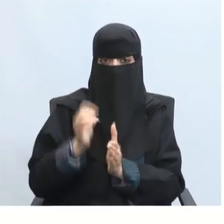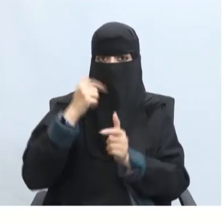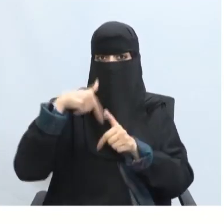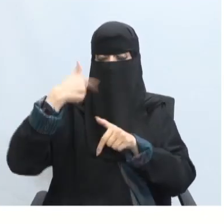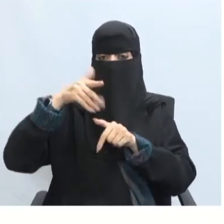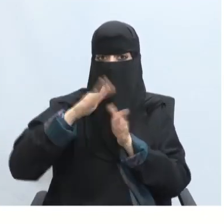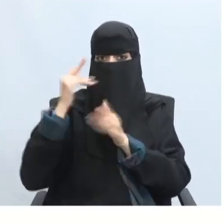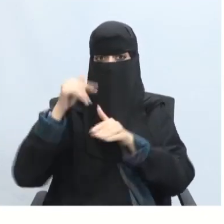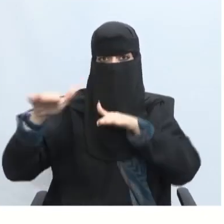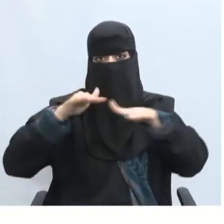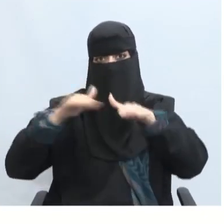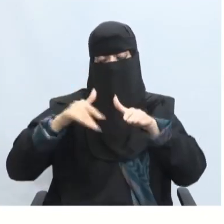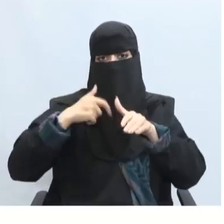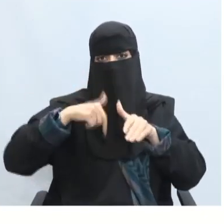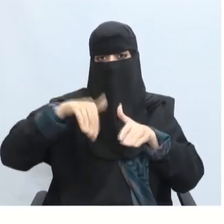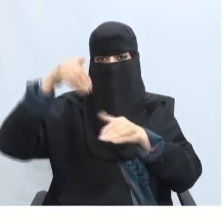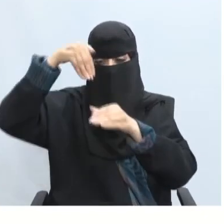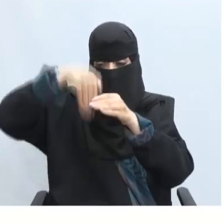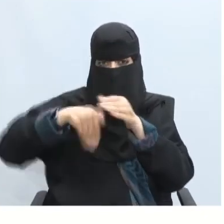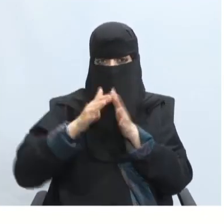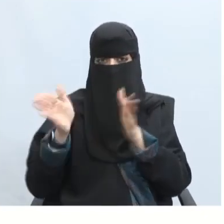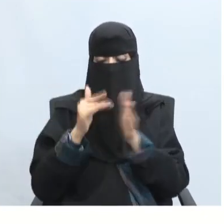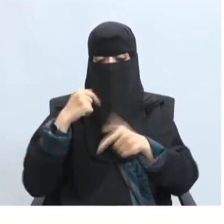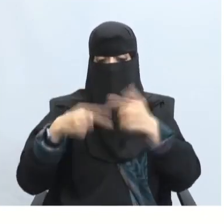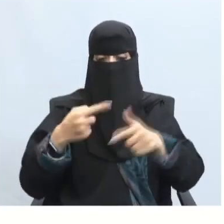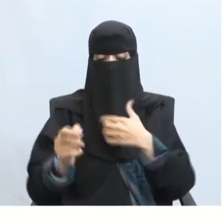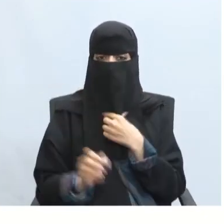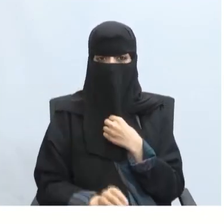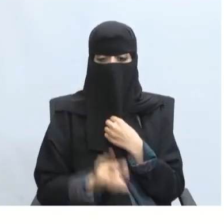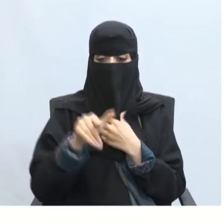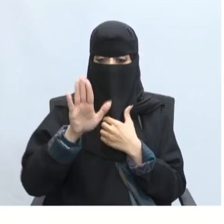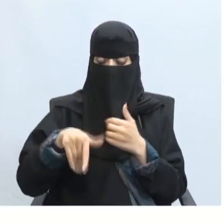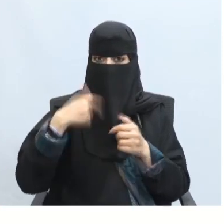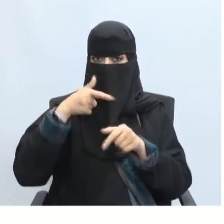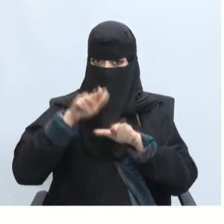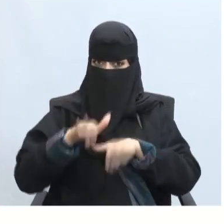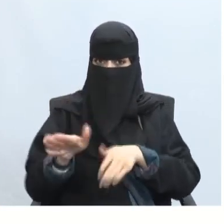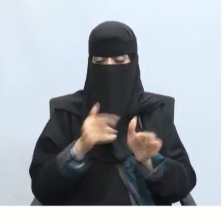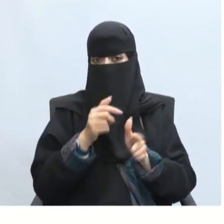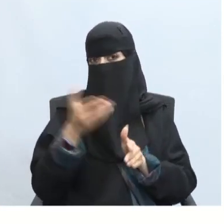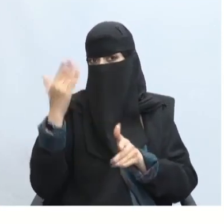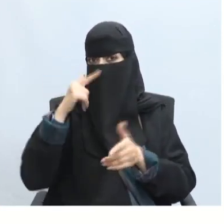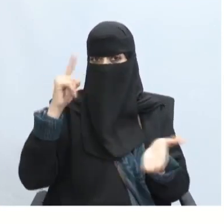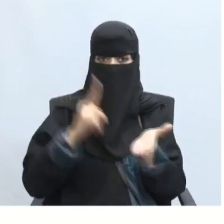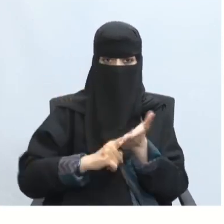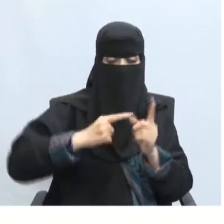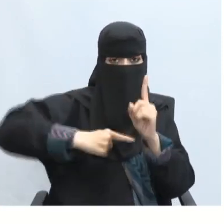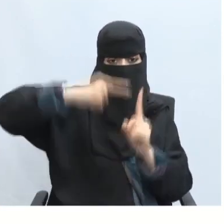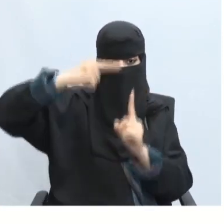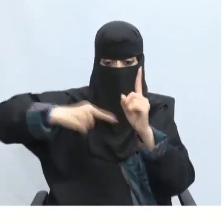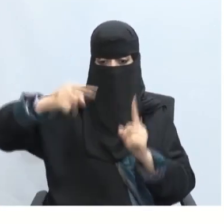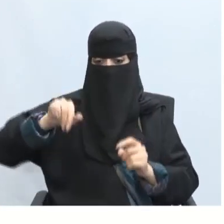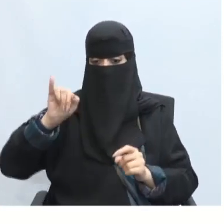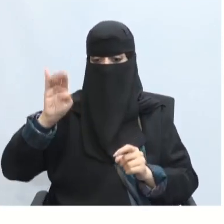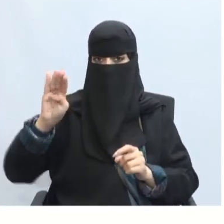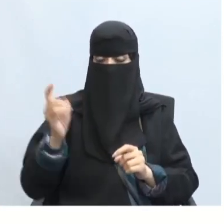تنتجها الزلازل الضحله عاده وذكرنا ايضا اعزائي الطلبه لان مقياس ميركال